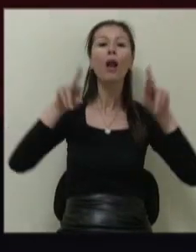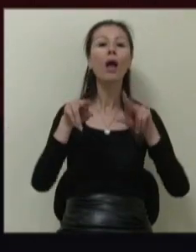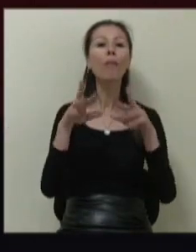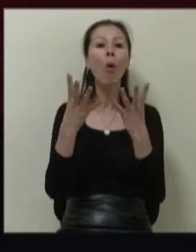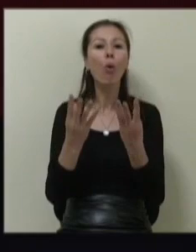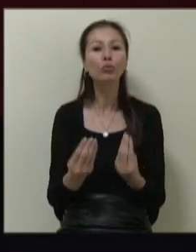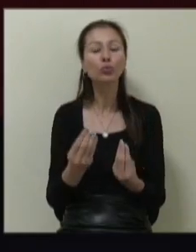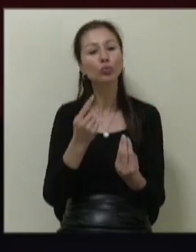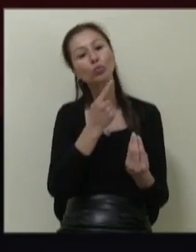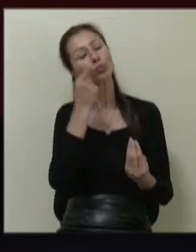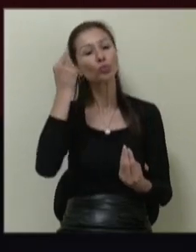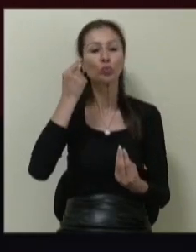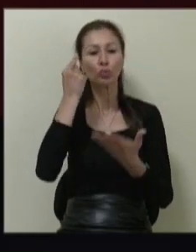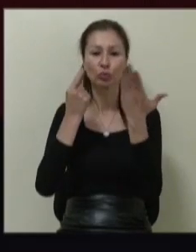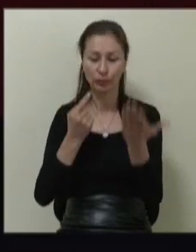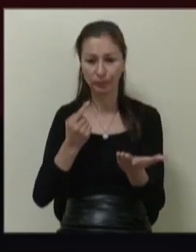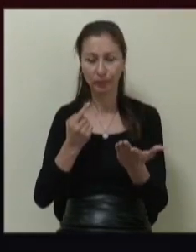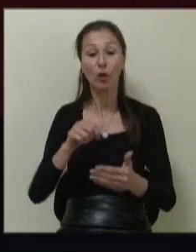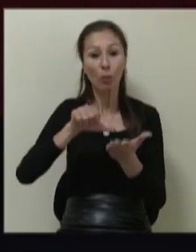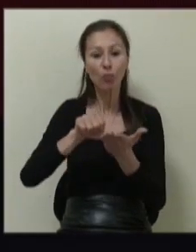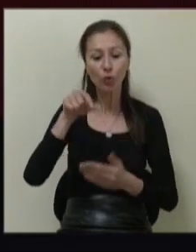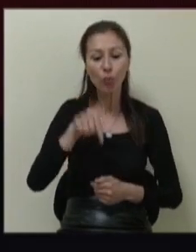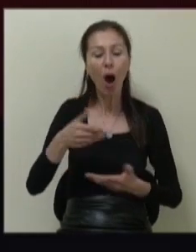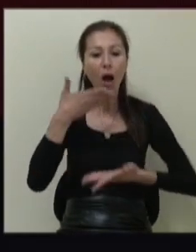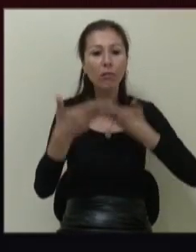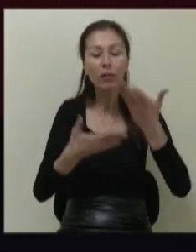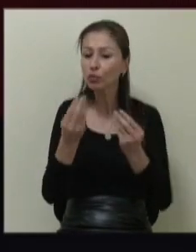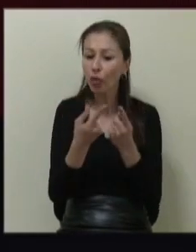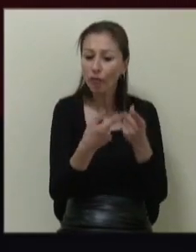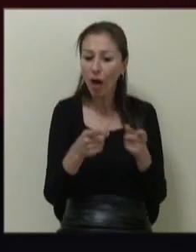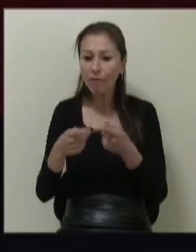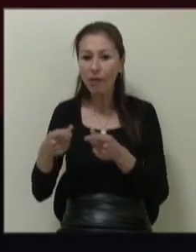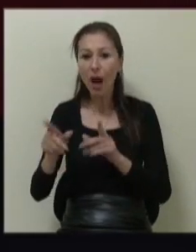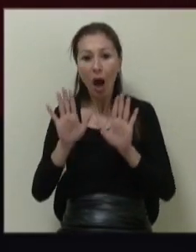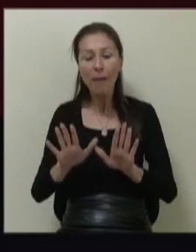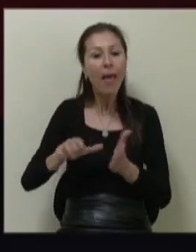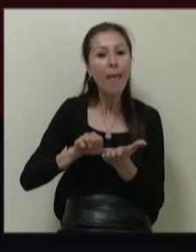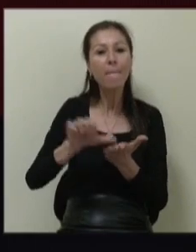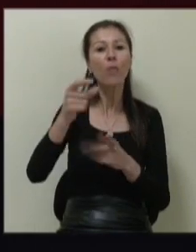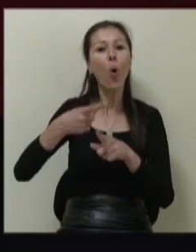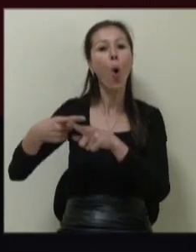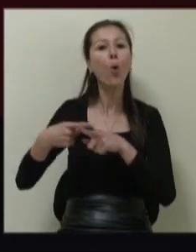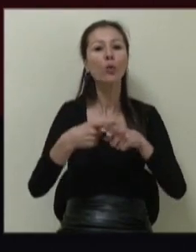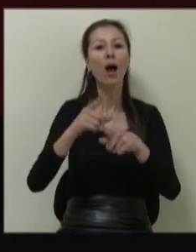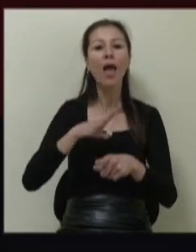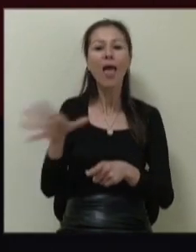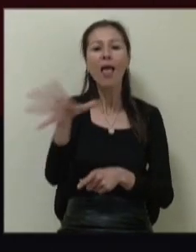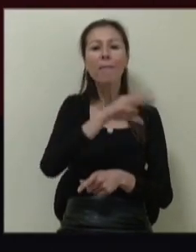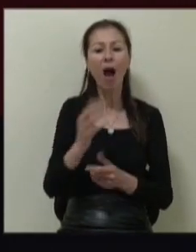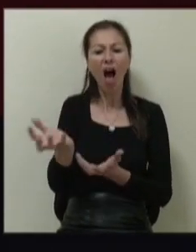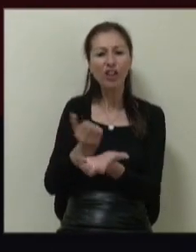olduğunu düşünün. Bütün bu anlattıklarım çok farklı şeyler ama hepsinin ortak bir özelliği var. Hepsi alışveriş